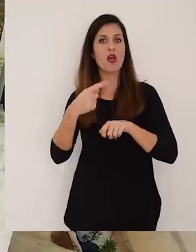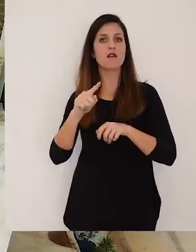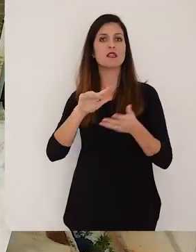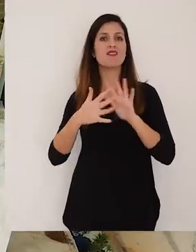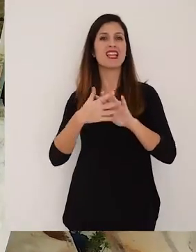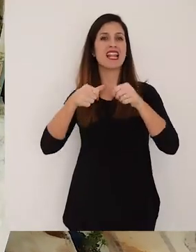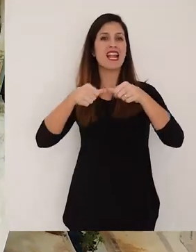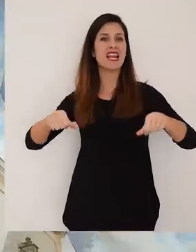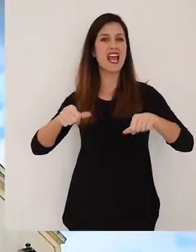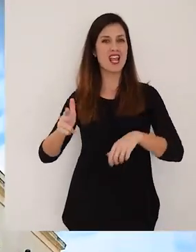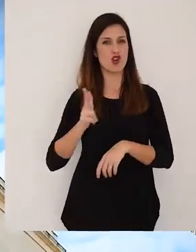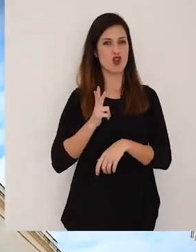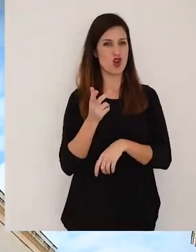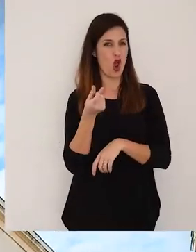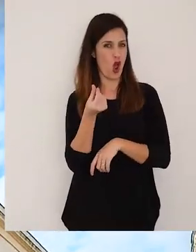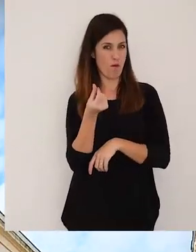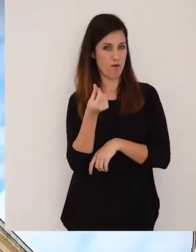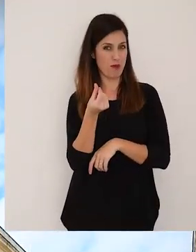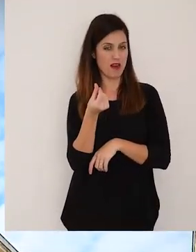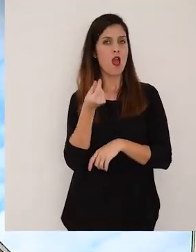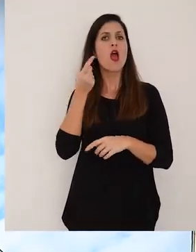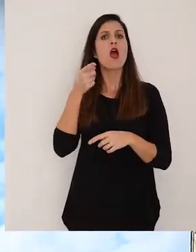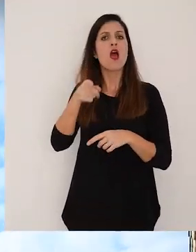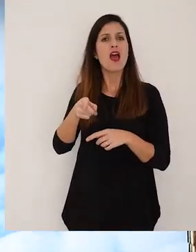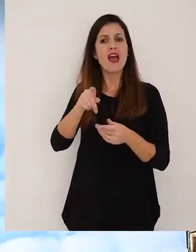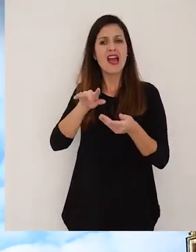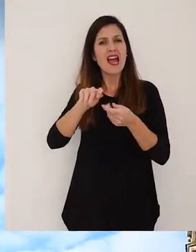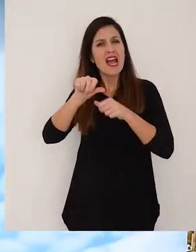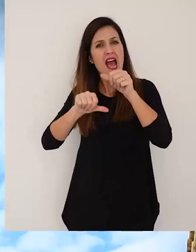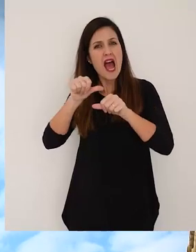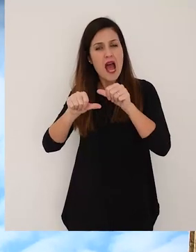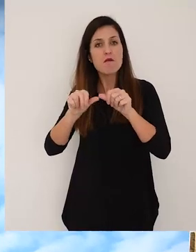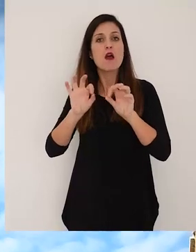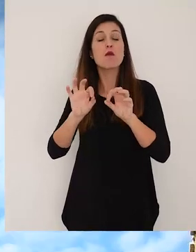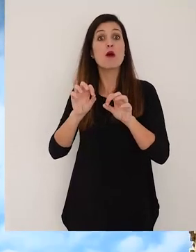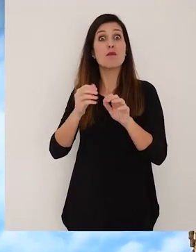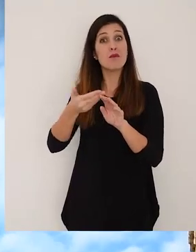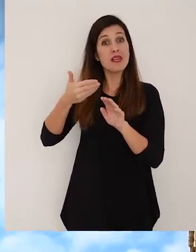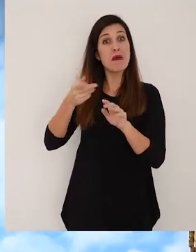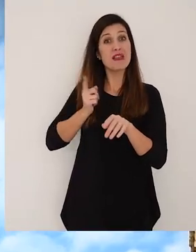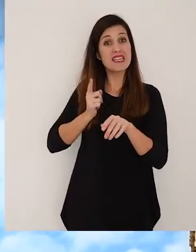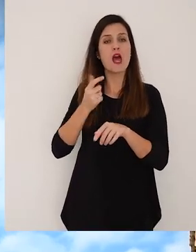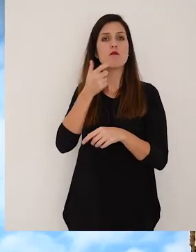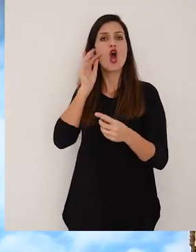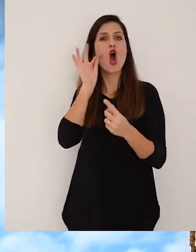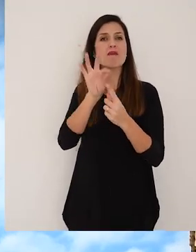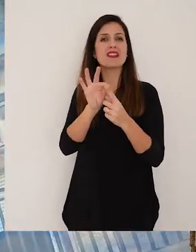il pesante retaggio dei terribili episodi della conquista di Otranto da parte dei turchi nel